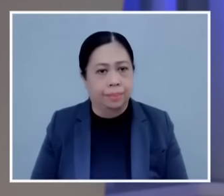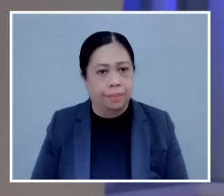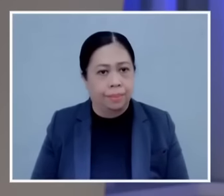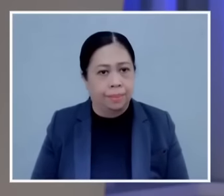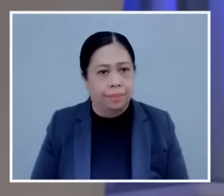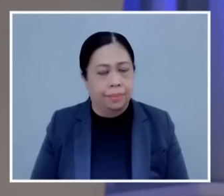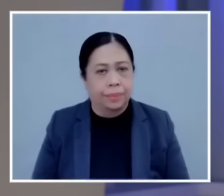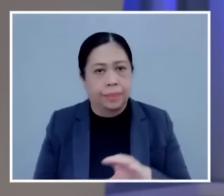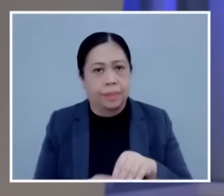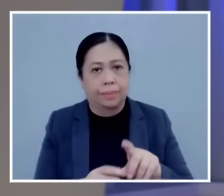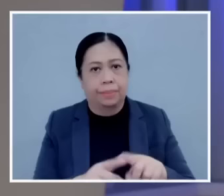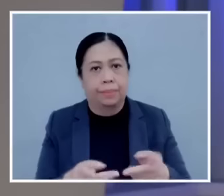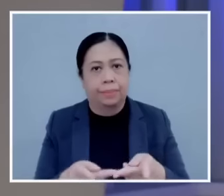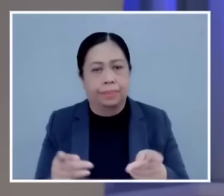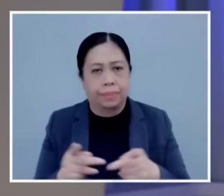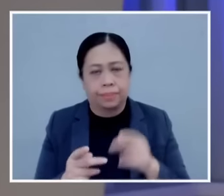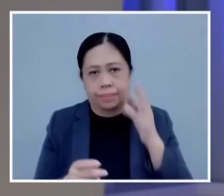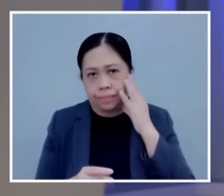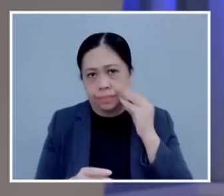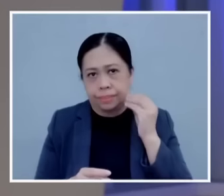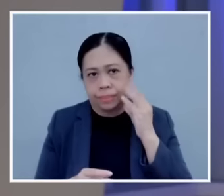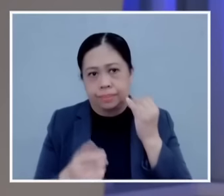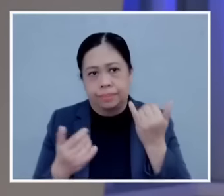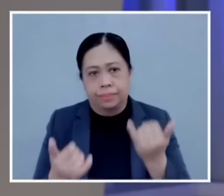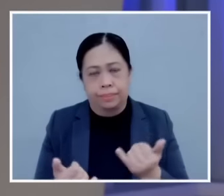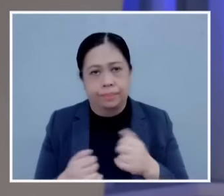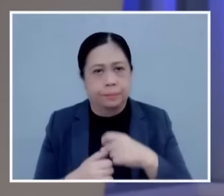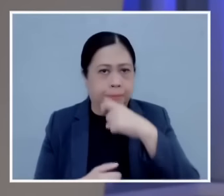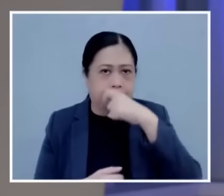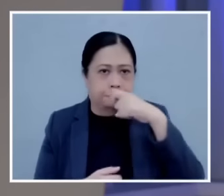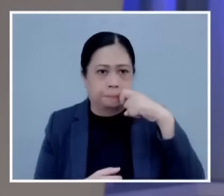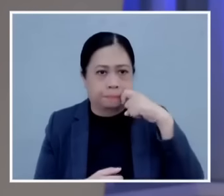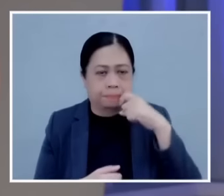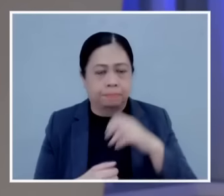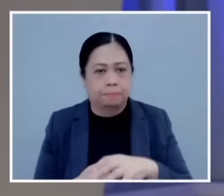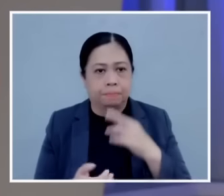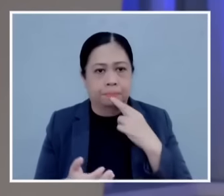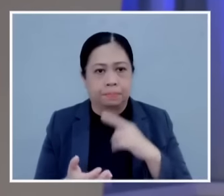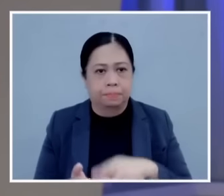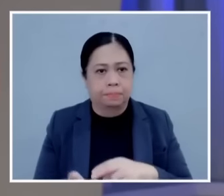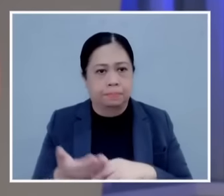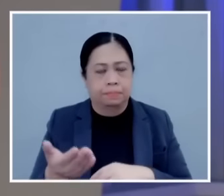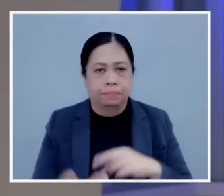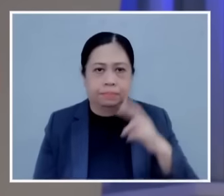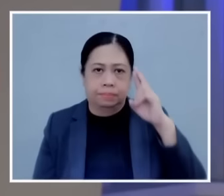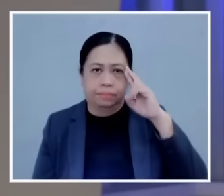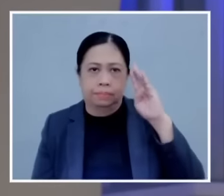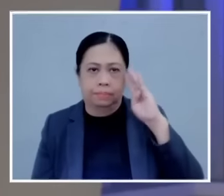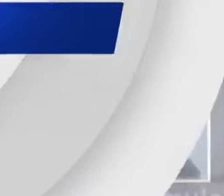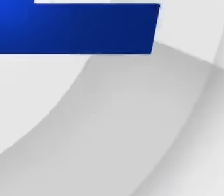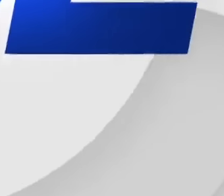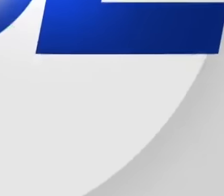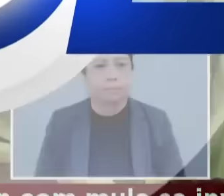mga lugar na nakararanas ngayon ng tagtuyot. Nagpapatrol, Rafael Bosano.